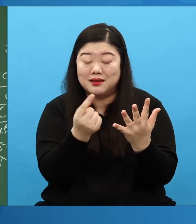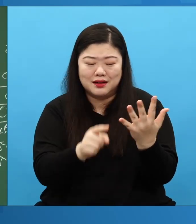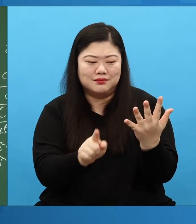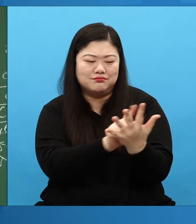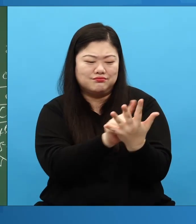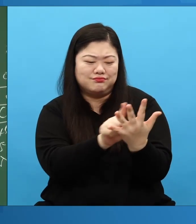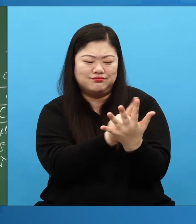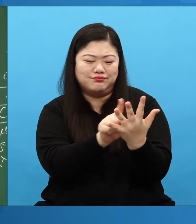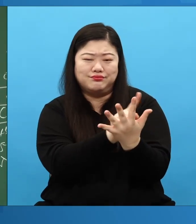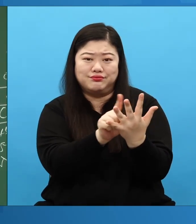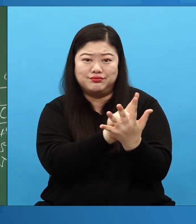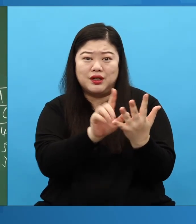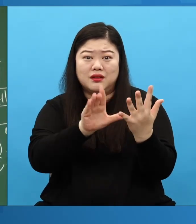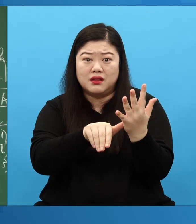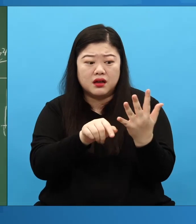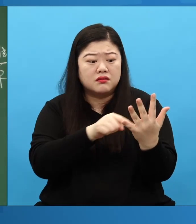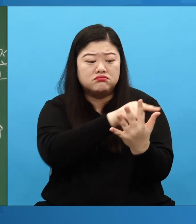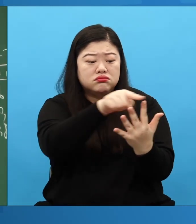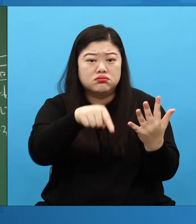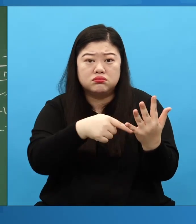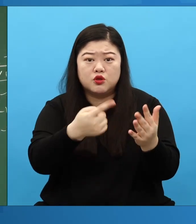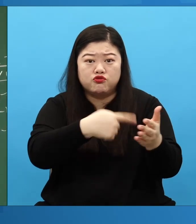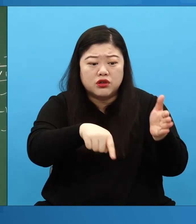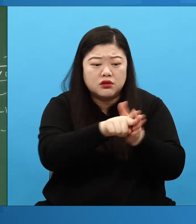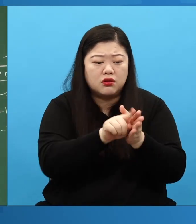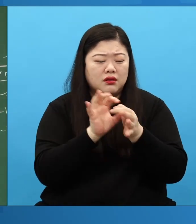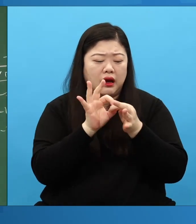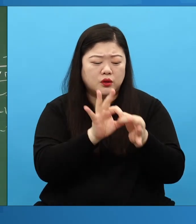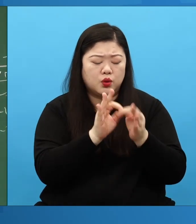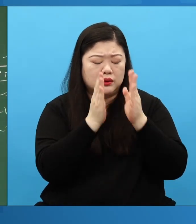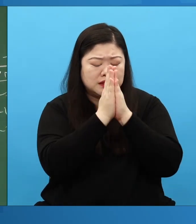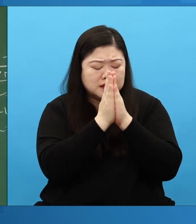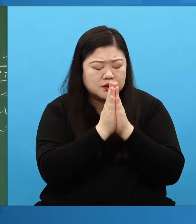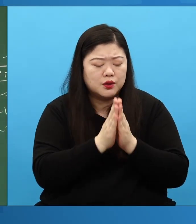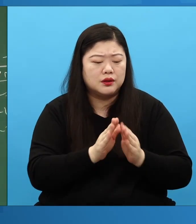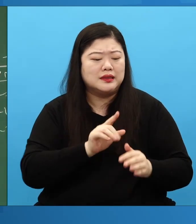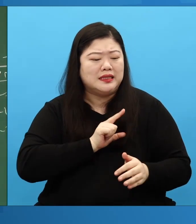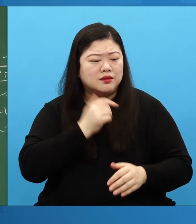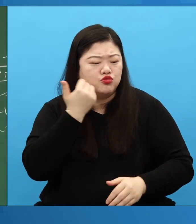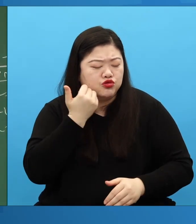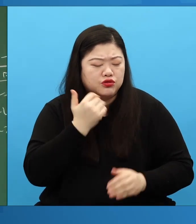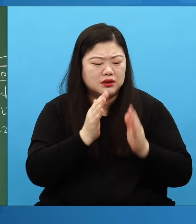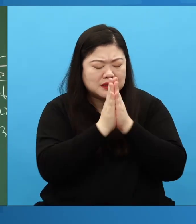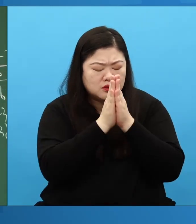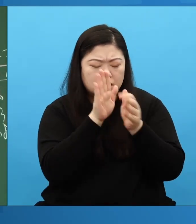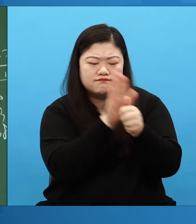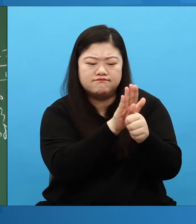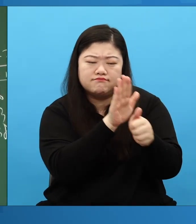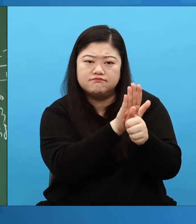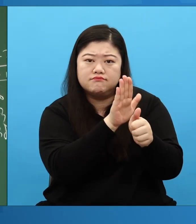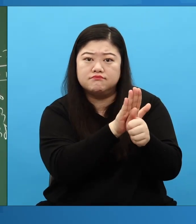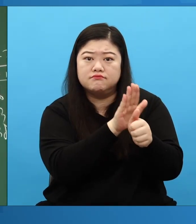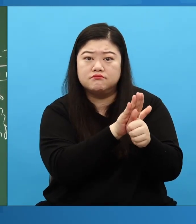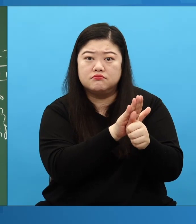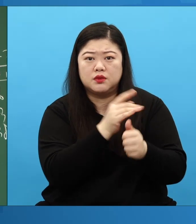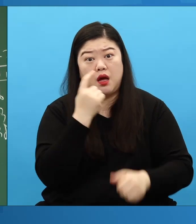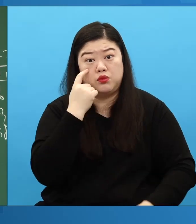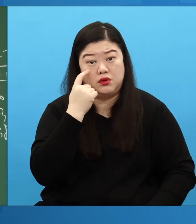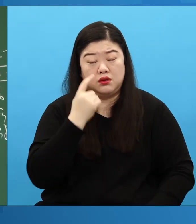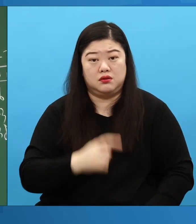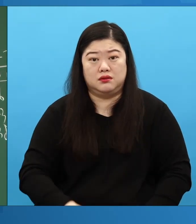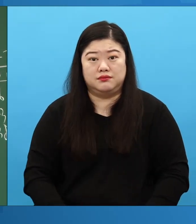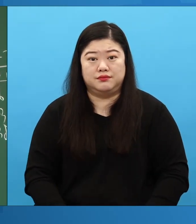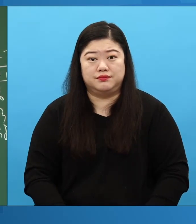us. 그 한 명을 놓고 한번 계속 기도해 보세요. Then just try praying for that one person constantly.